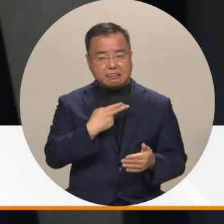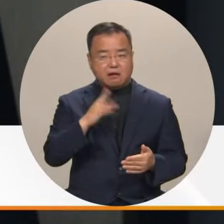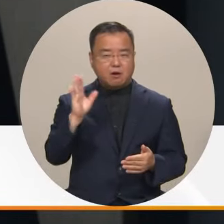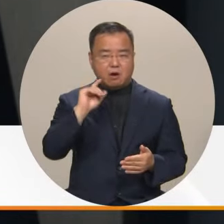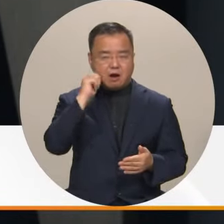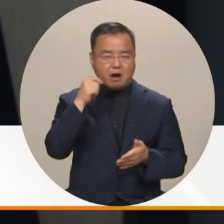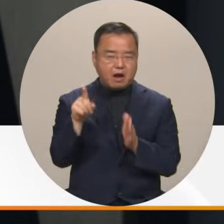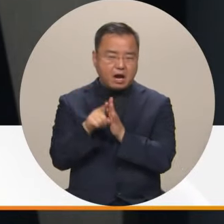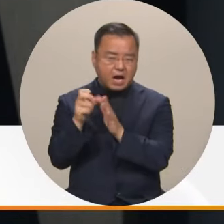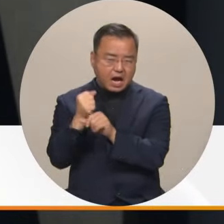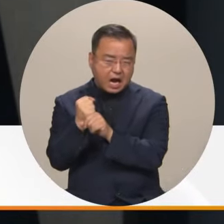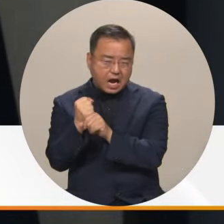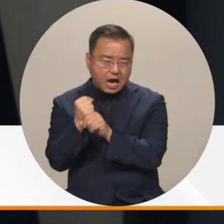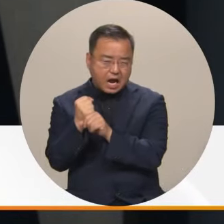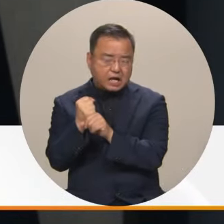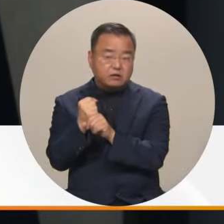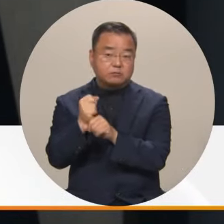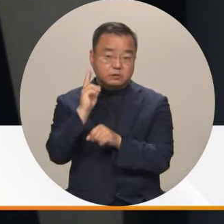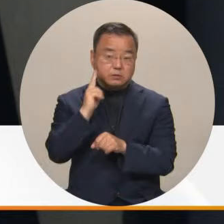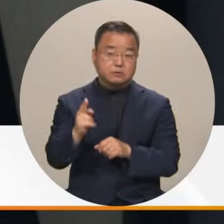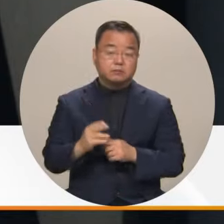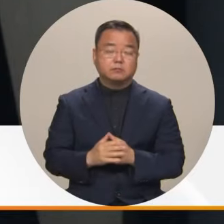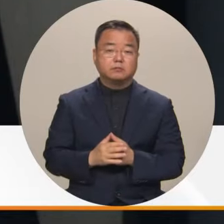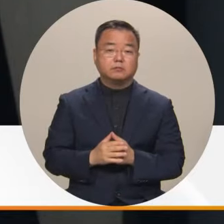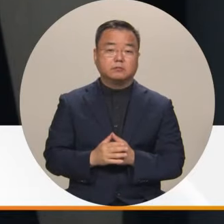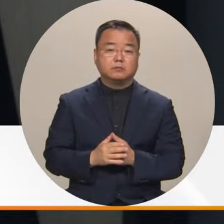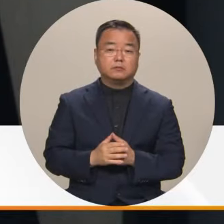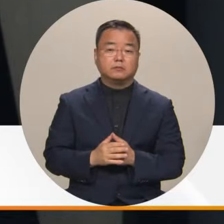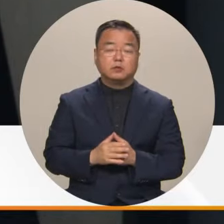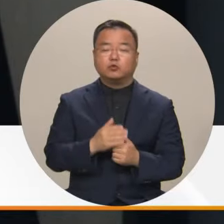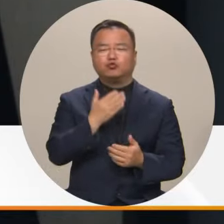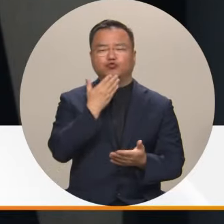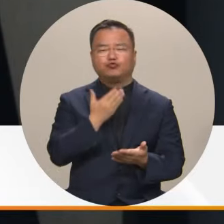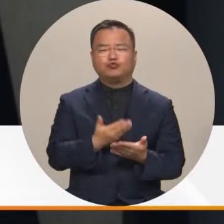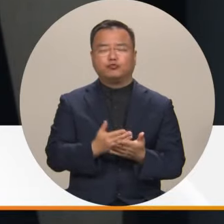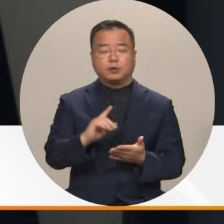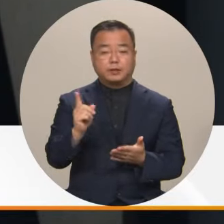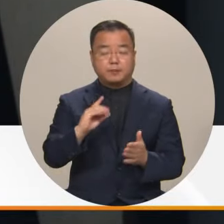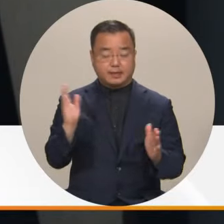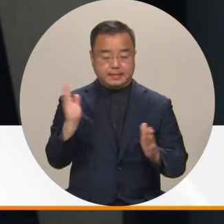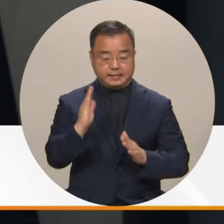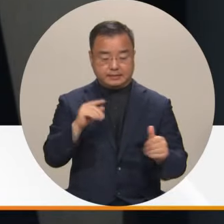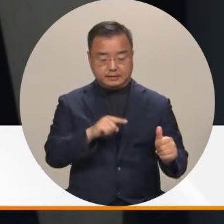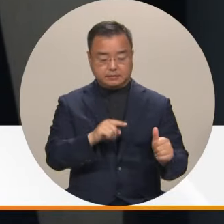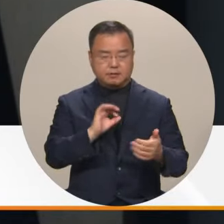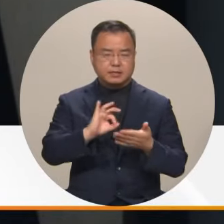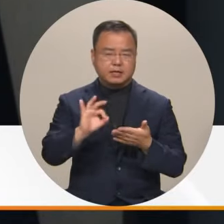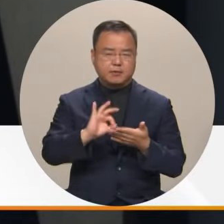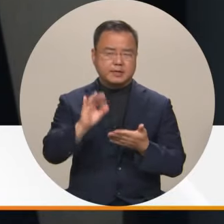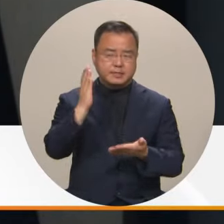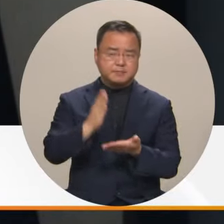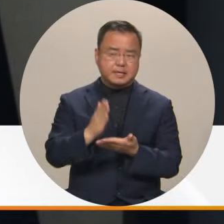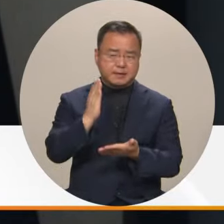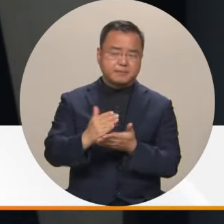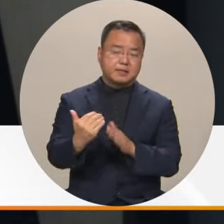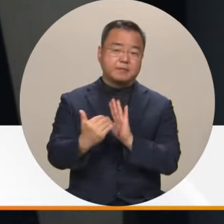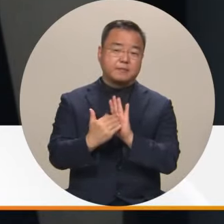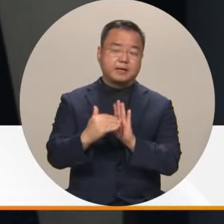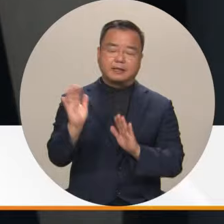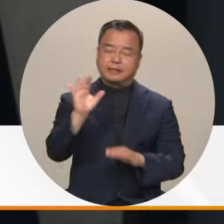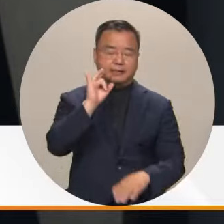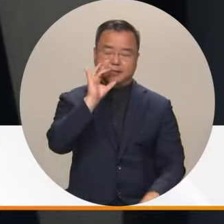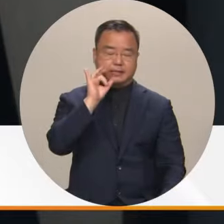전성 강하다 그래서이 저희들이 핵심은 학생들이 사용하지 못하도록 막을 수가 없기 때문에